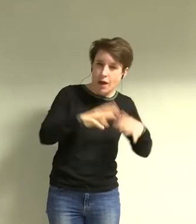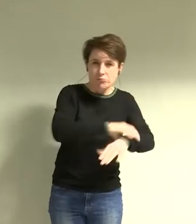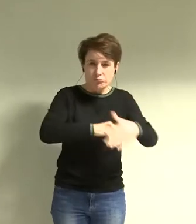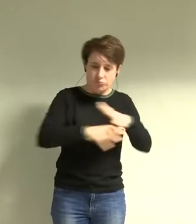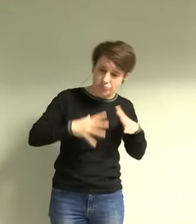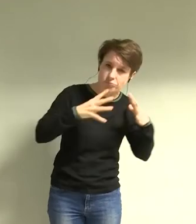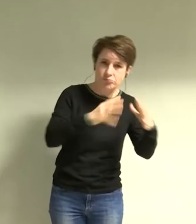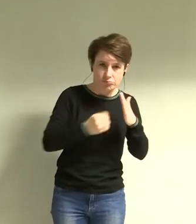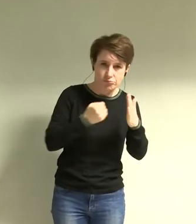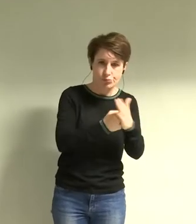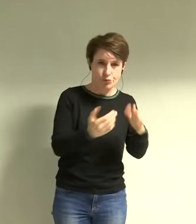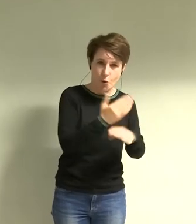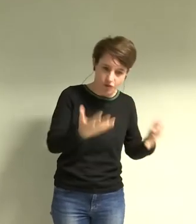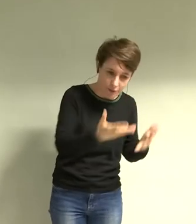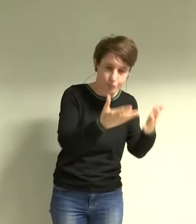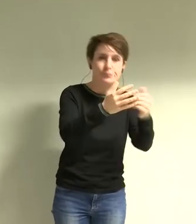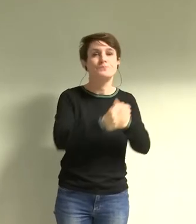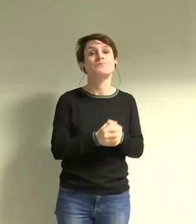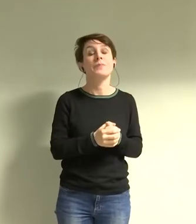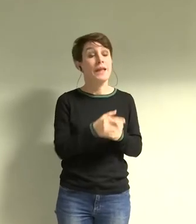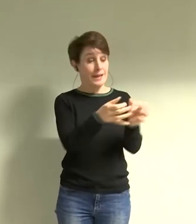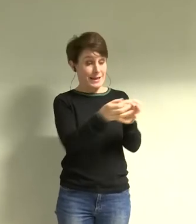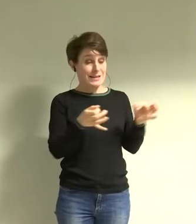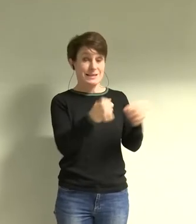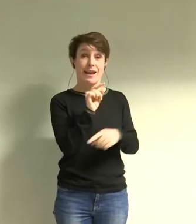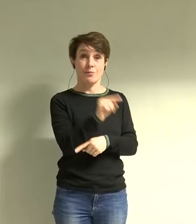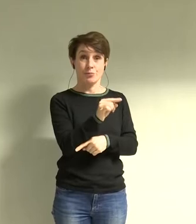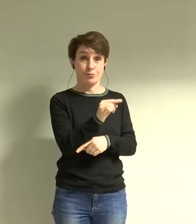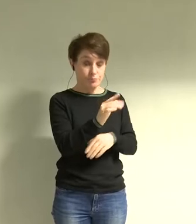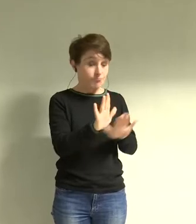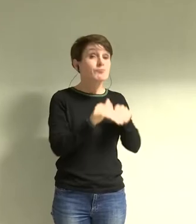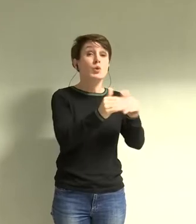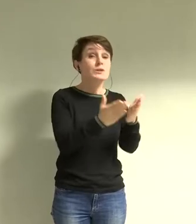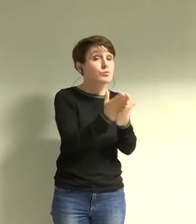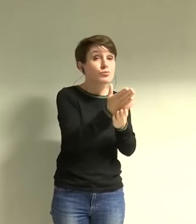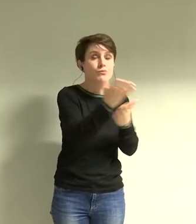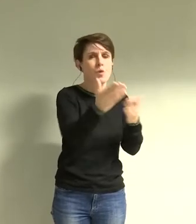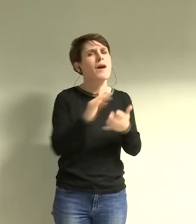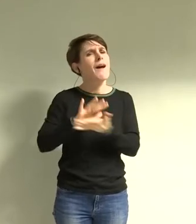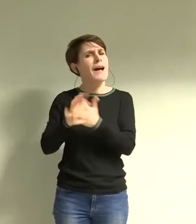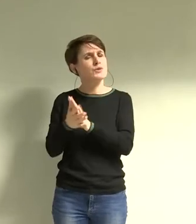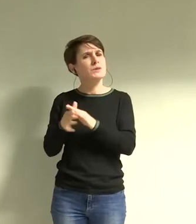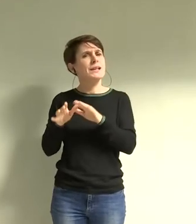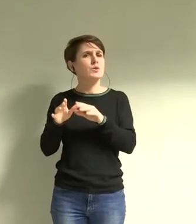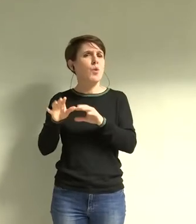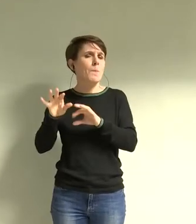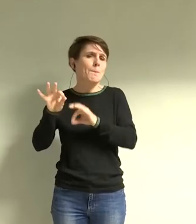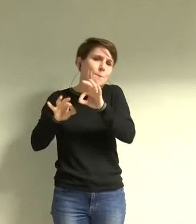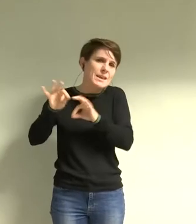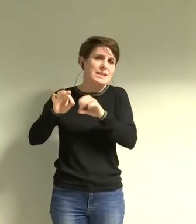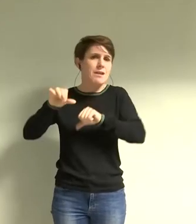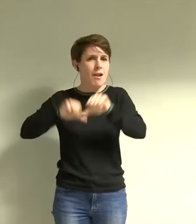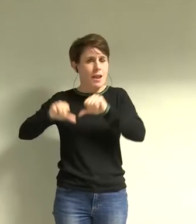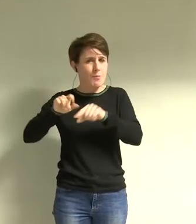dans la suite logique des étapes pour cette salle l'association mixlab à oeuvrer afin de parvenir à la labellisation nationale